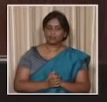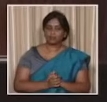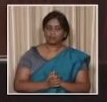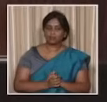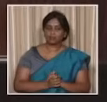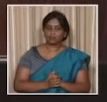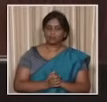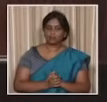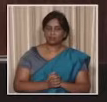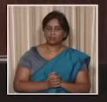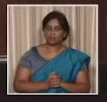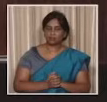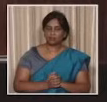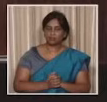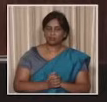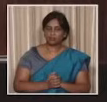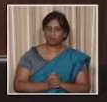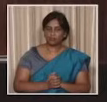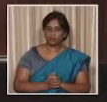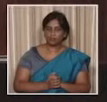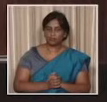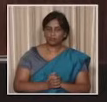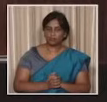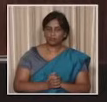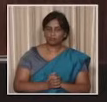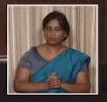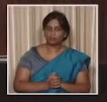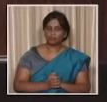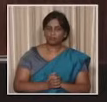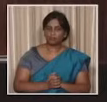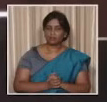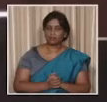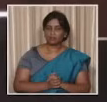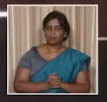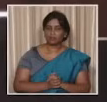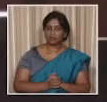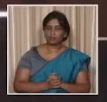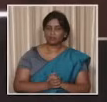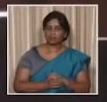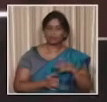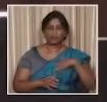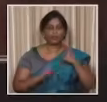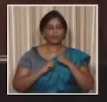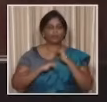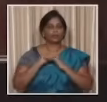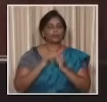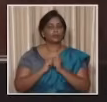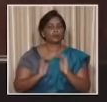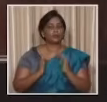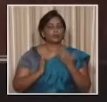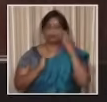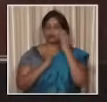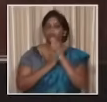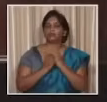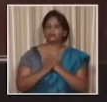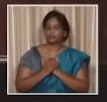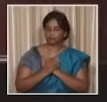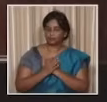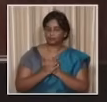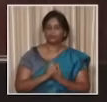ගරු නියෝජකතුමා බොහොම ස්තුතියි අද පාර්ලිමේන්තුව ප්‍රධාන වැඩ කටයුතු ආරම්භයේ යෝජනා